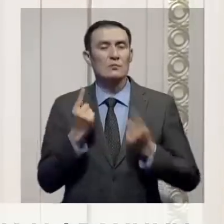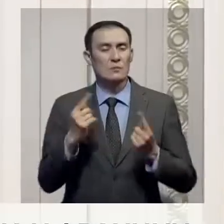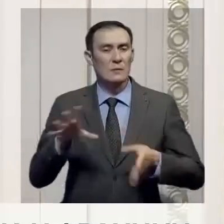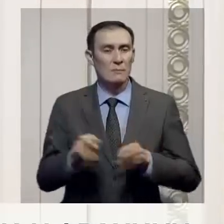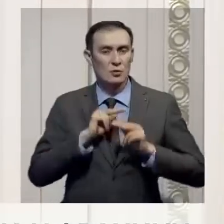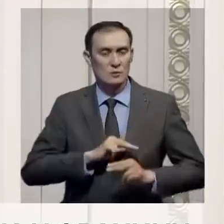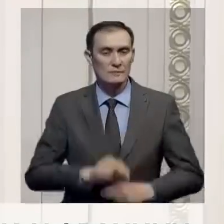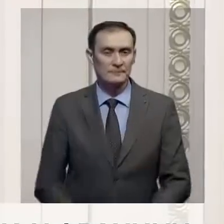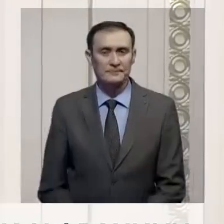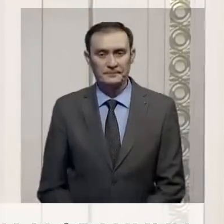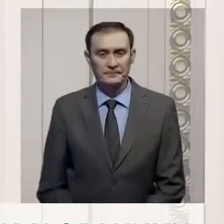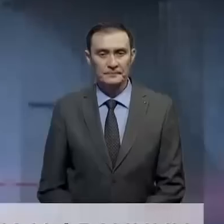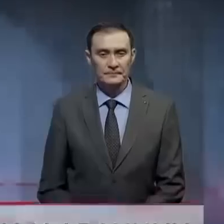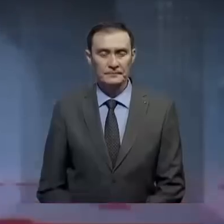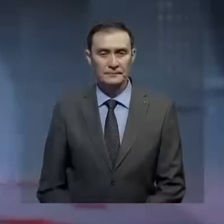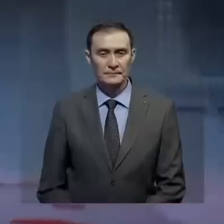партнерство.